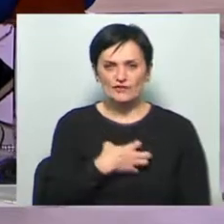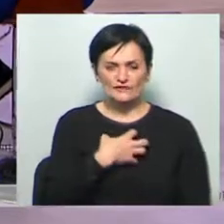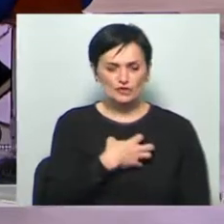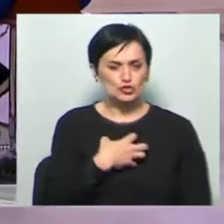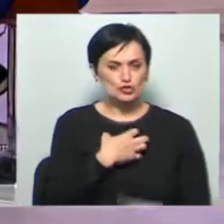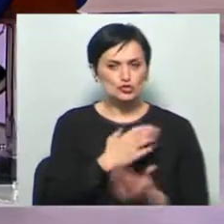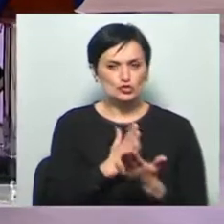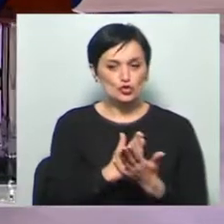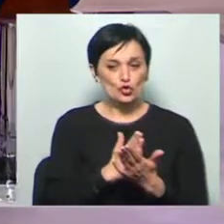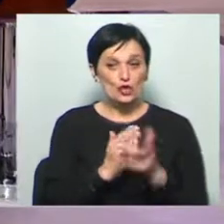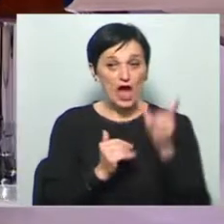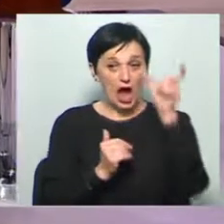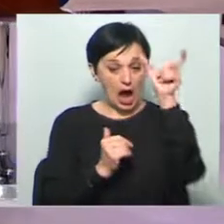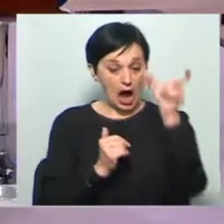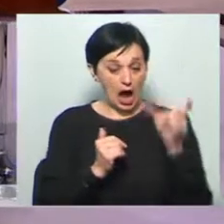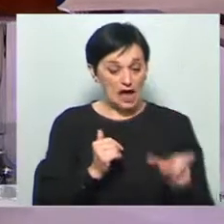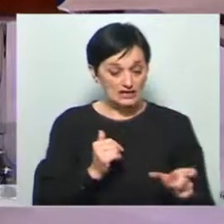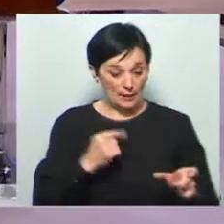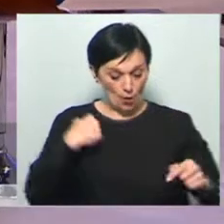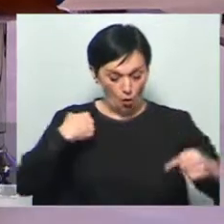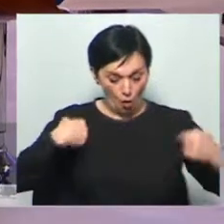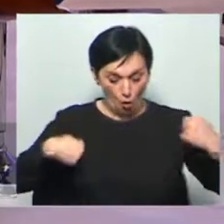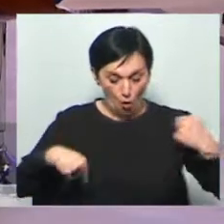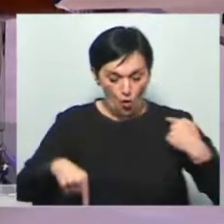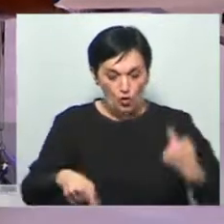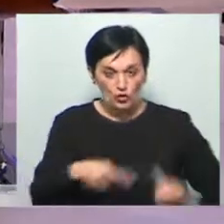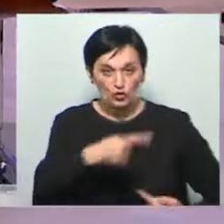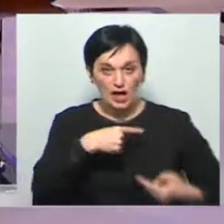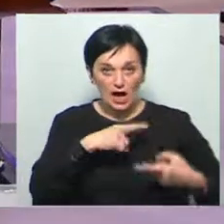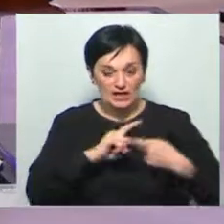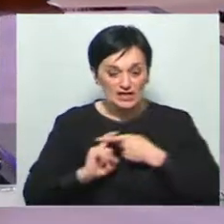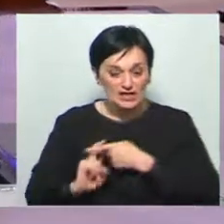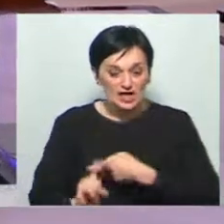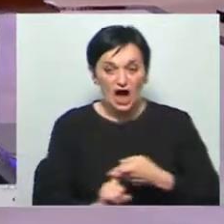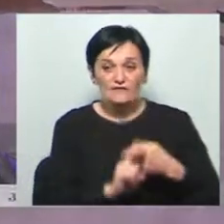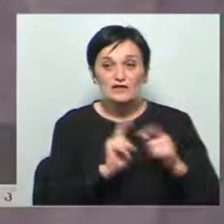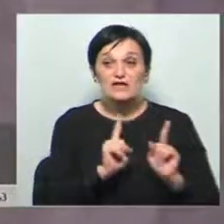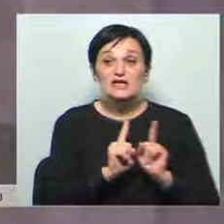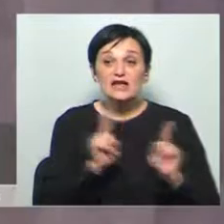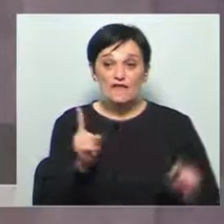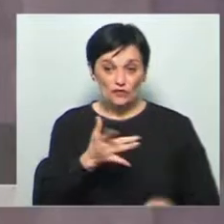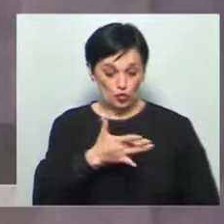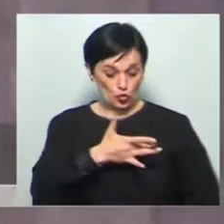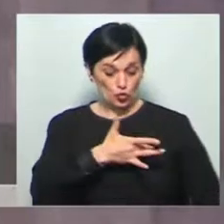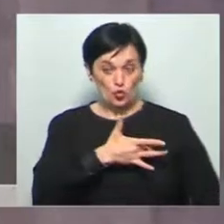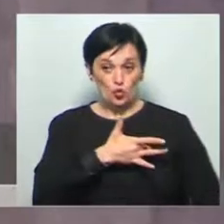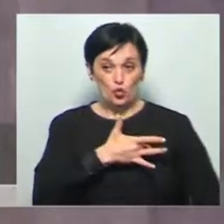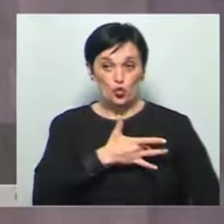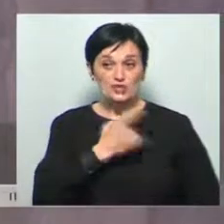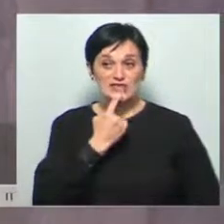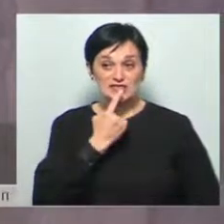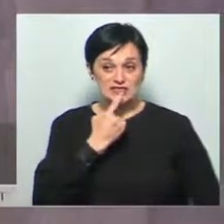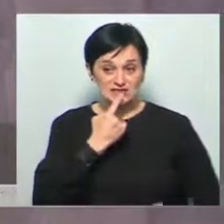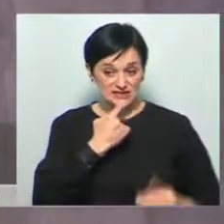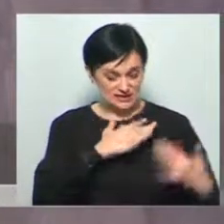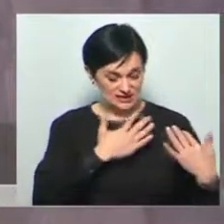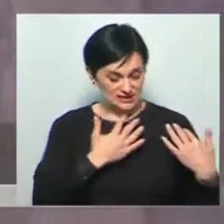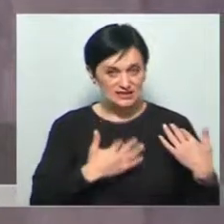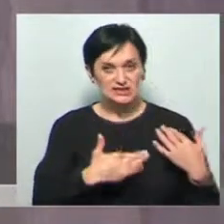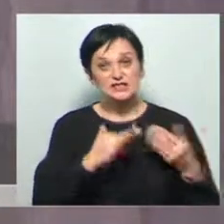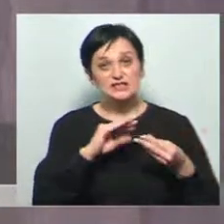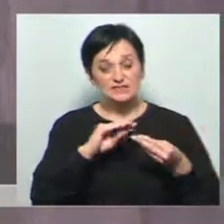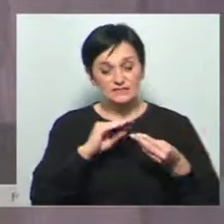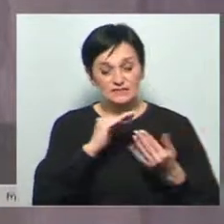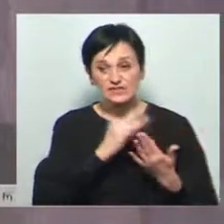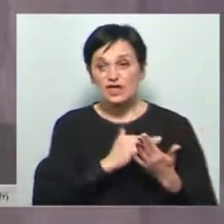მნიშვნელოვანია ადამიანის ორგანოებს შორის კავშირი და განსაკუთრებით მნიშვნელოვანია გულ-სისხლძარღვთა სისტემა.